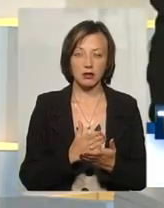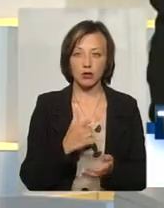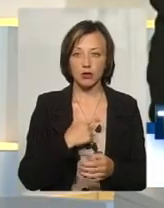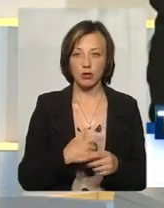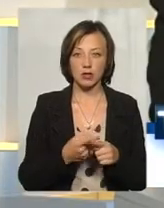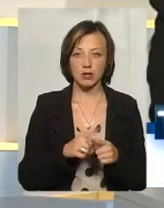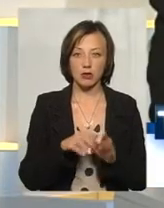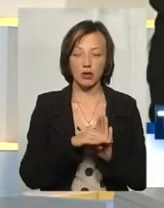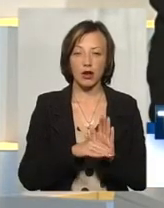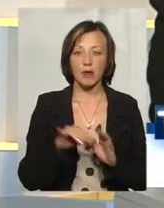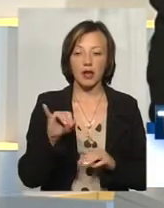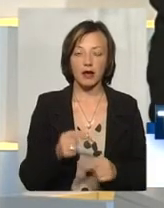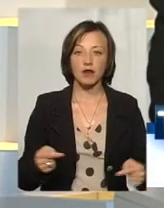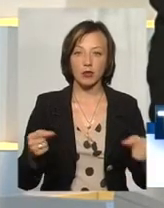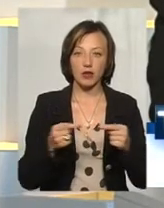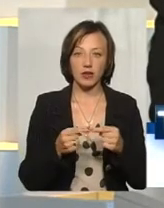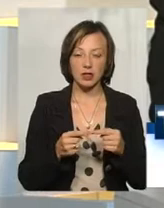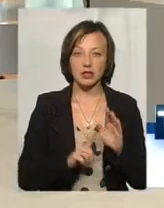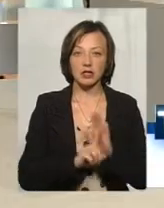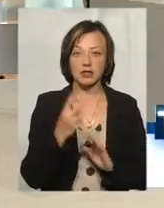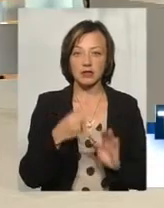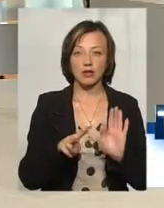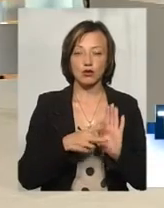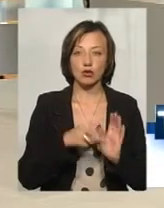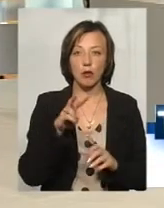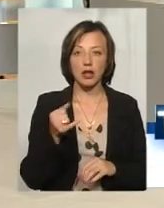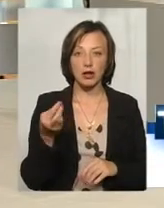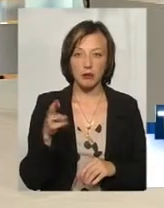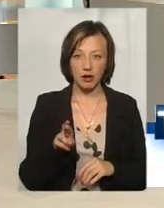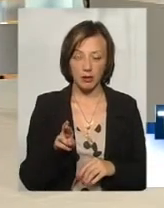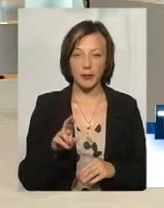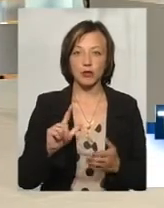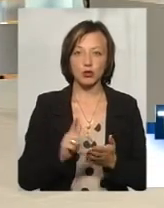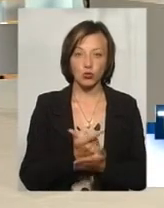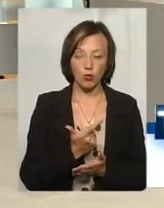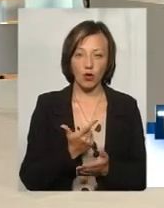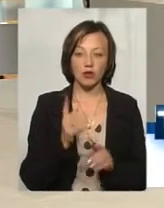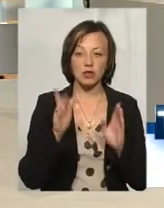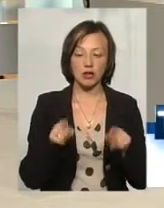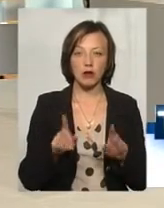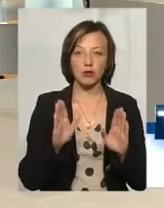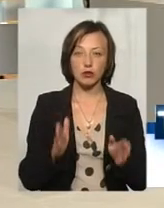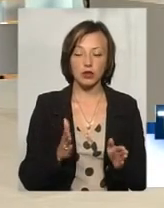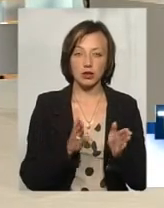уявляє. І відповідно з 27 липня, знову ж таки, там буде череда